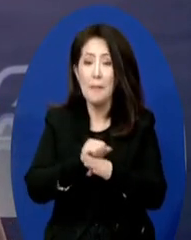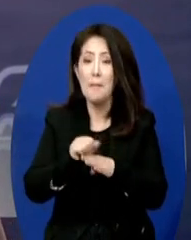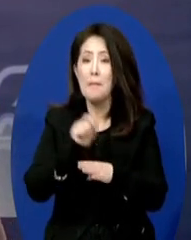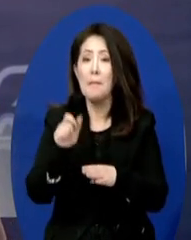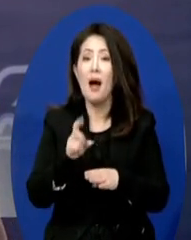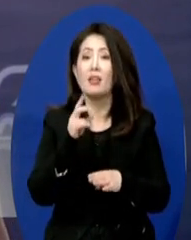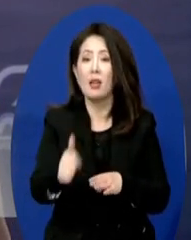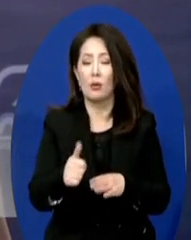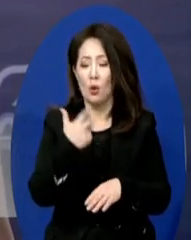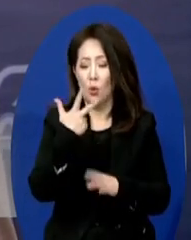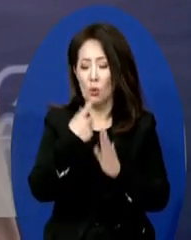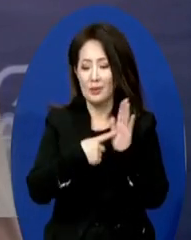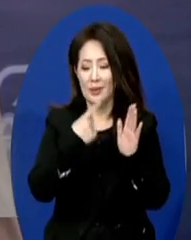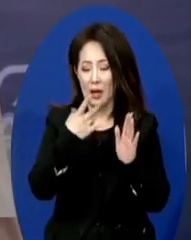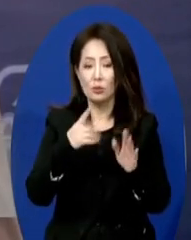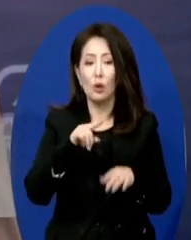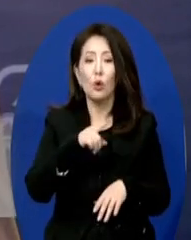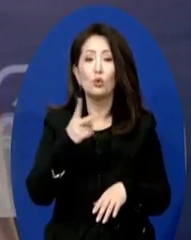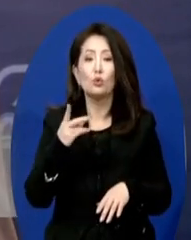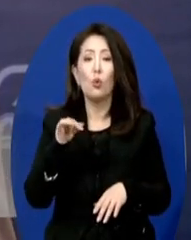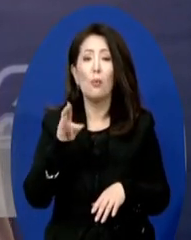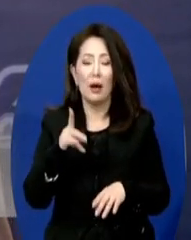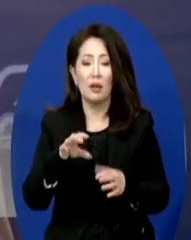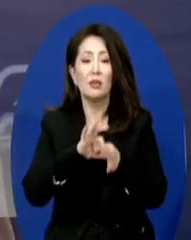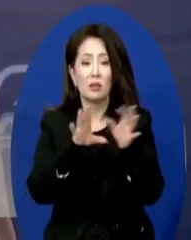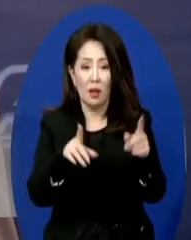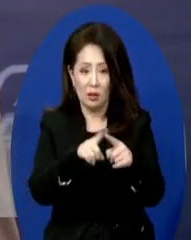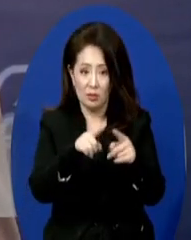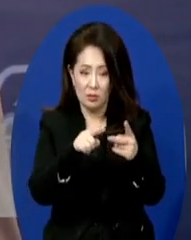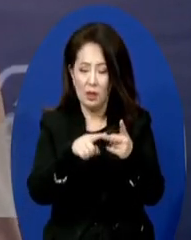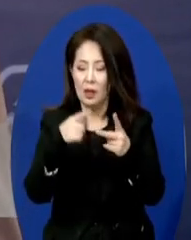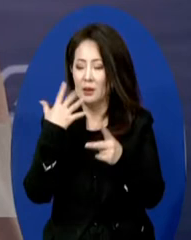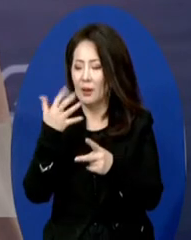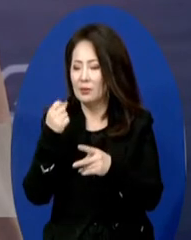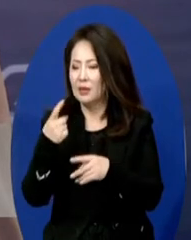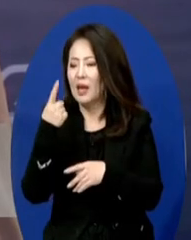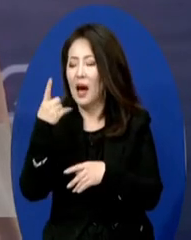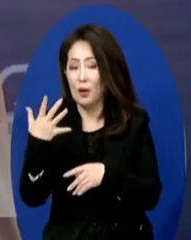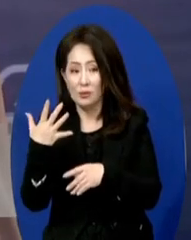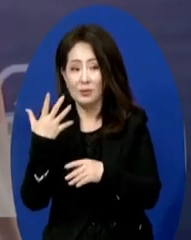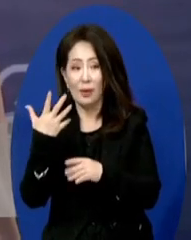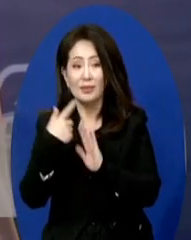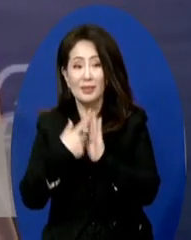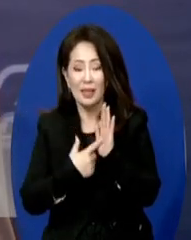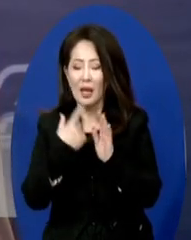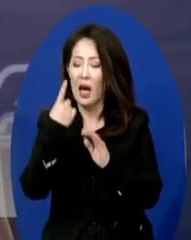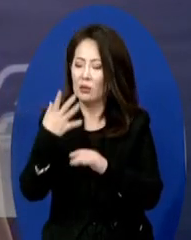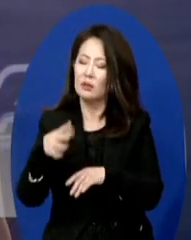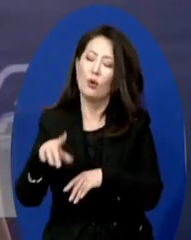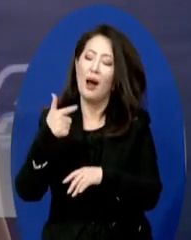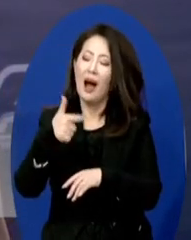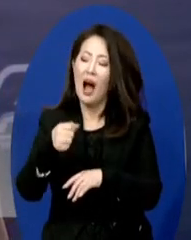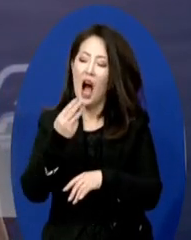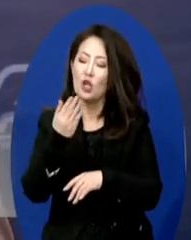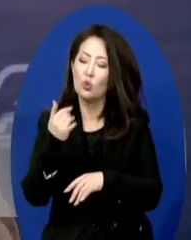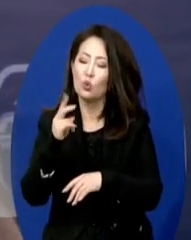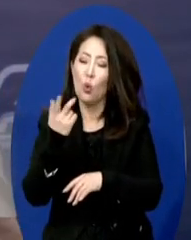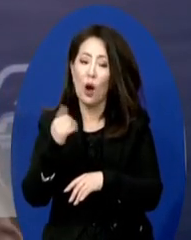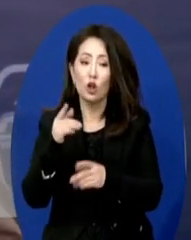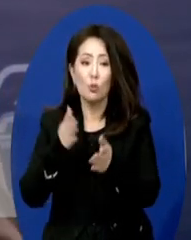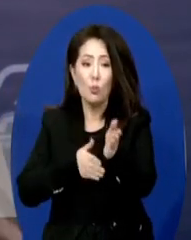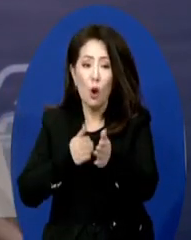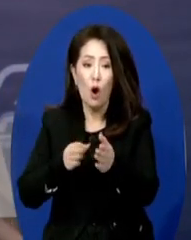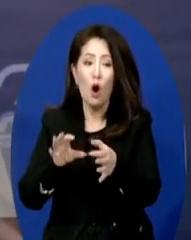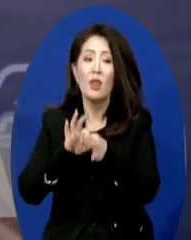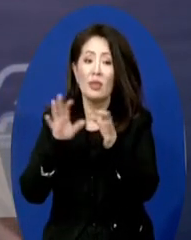боллоо. Одоо 3 сарын 15 зүүн баян. За 5 сарын 15-наас бол Гашин сухат төмөр зам маань ашиглалтанд орж эхэлж байна. За